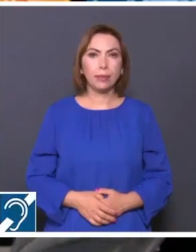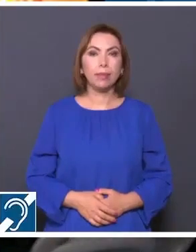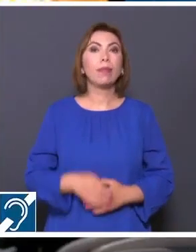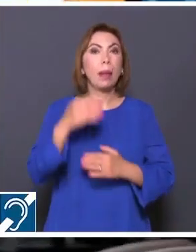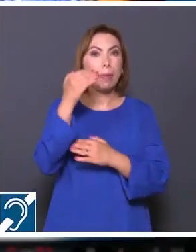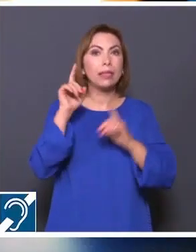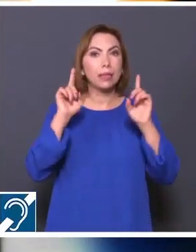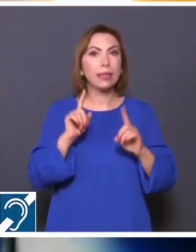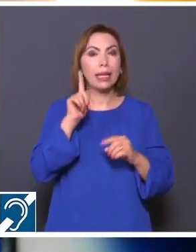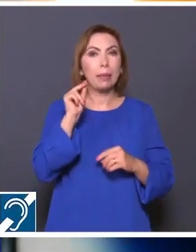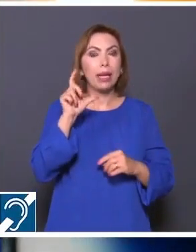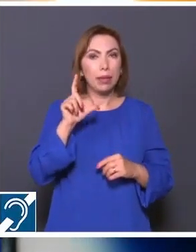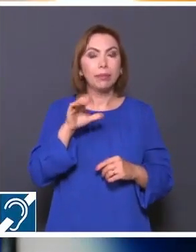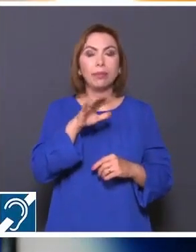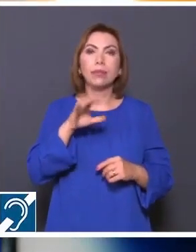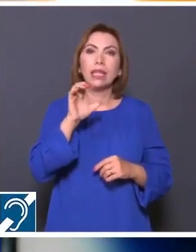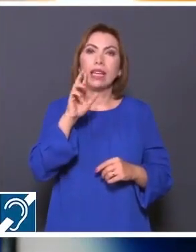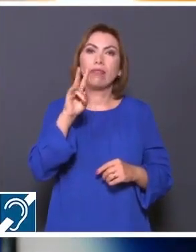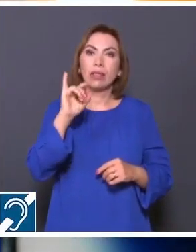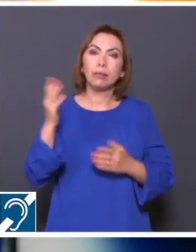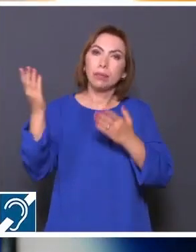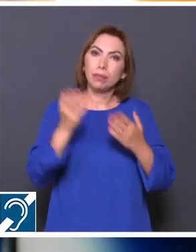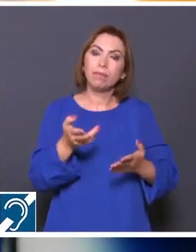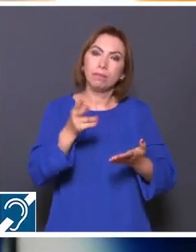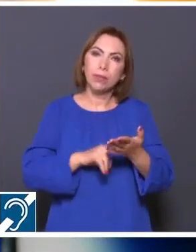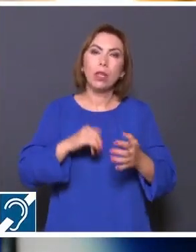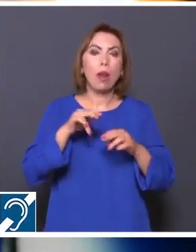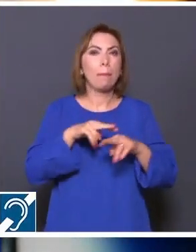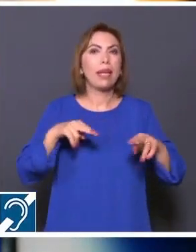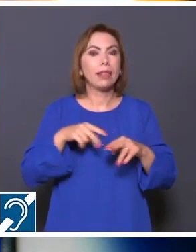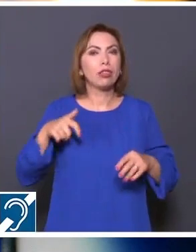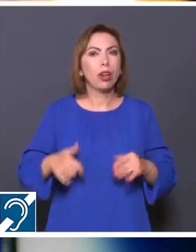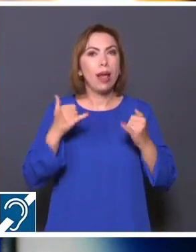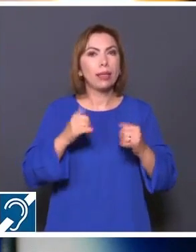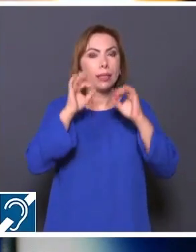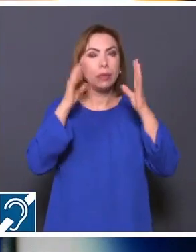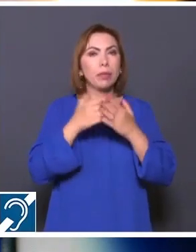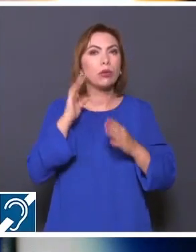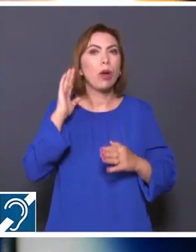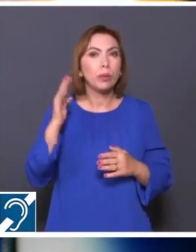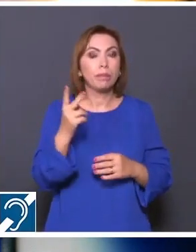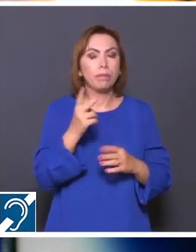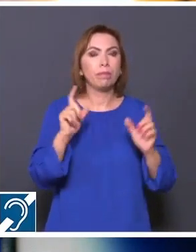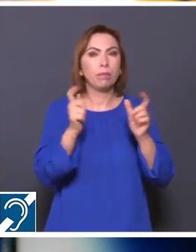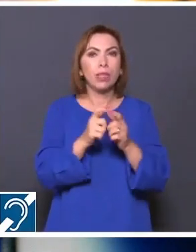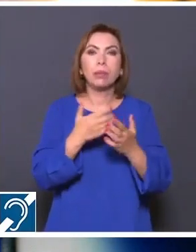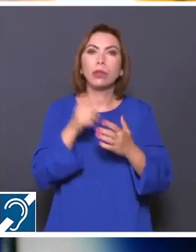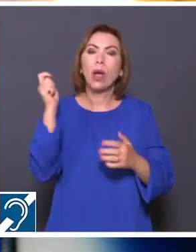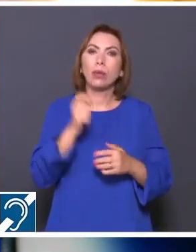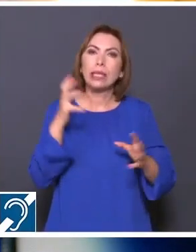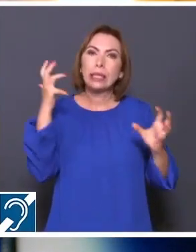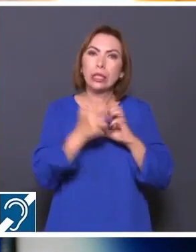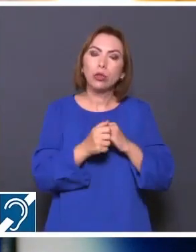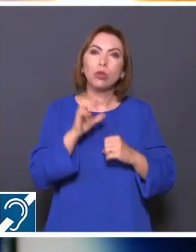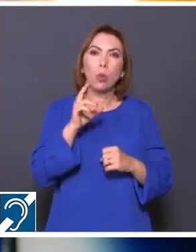patronii stației GPL din Crevedia au fost aduși din nou la Parchetul general în această dimineață pentru audieri cei doi sunt reținuți sub acuzația de